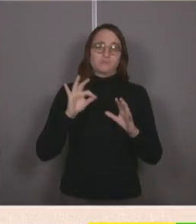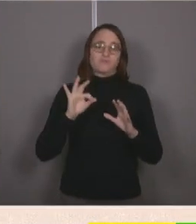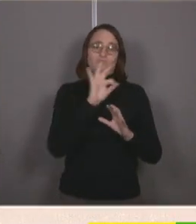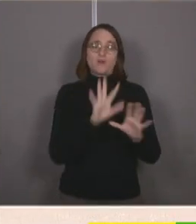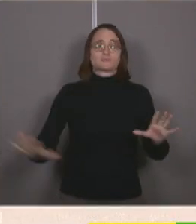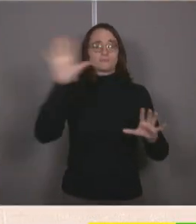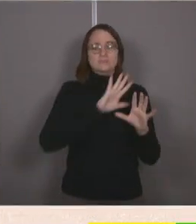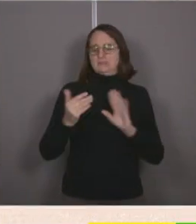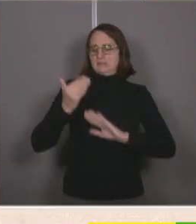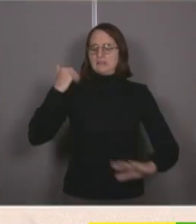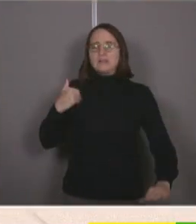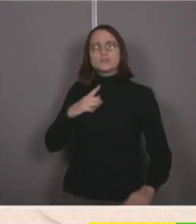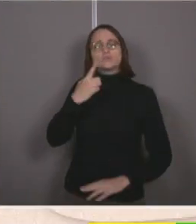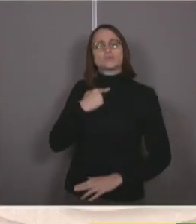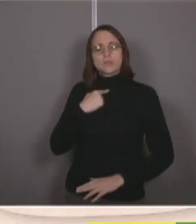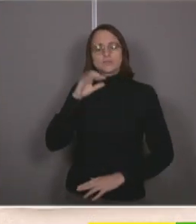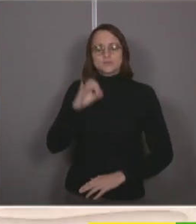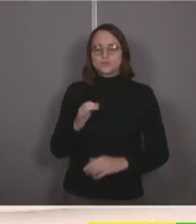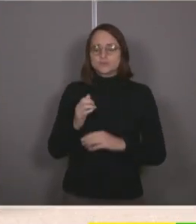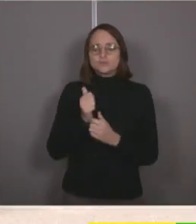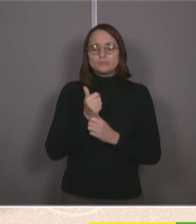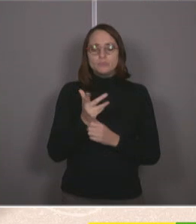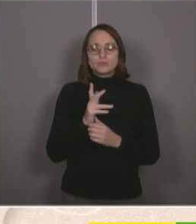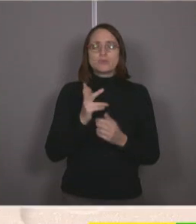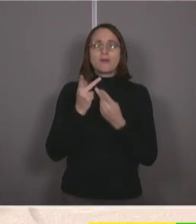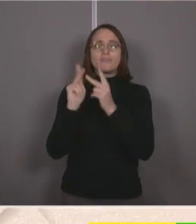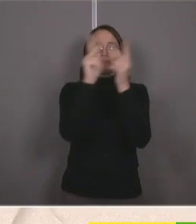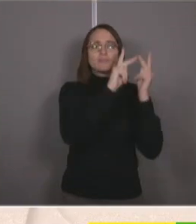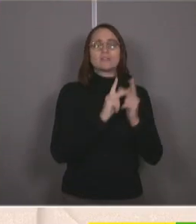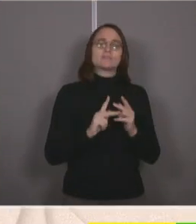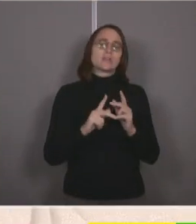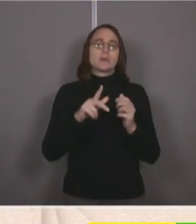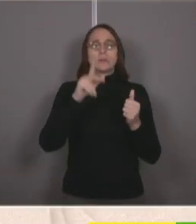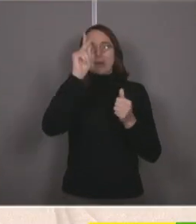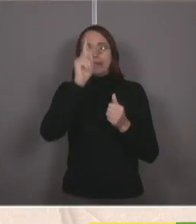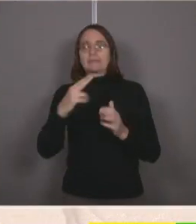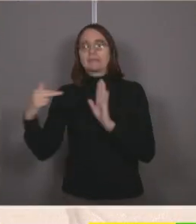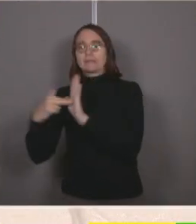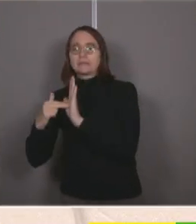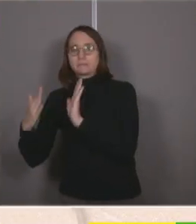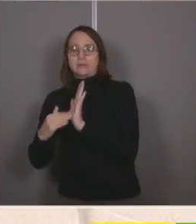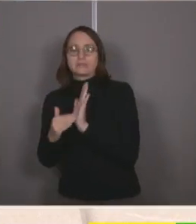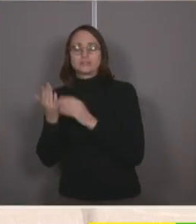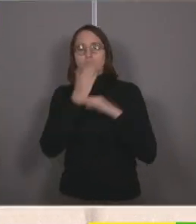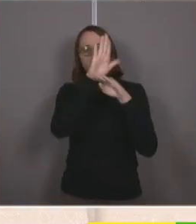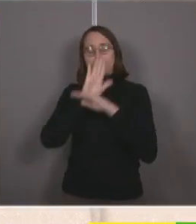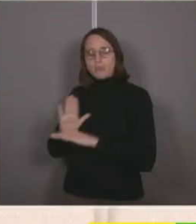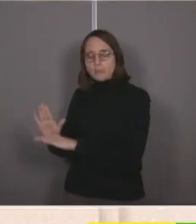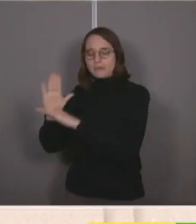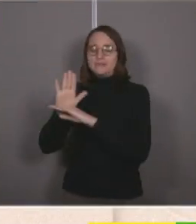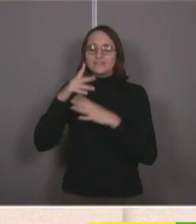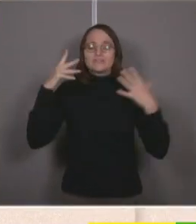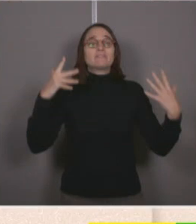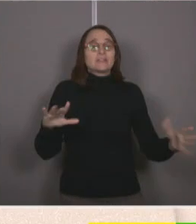juin, qui, comme l'a dit Jean-Christophe, a été présentée dans plusieurs grandes métropoles, Paris, Nice ou Marseille. Alors, c'est vrai que dans un monde idéal, il aurait été